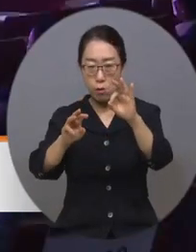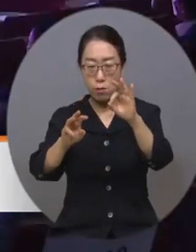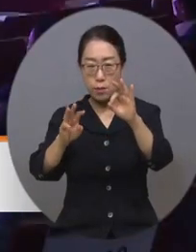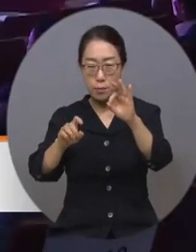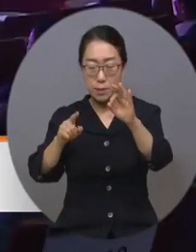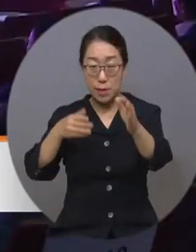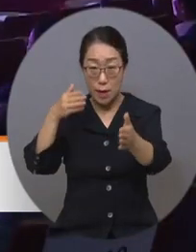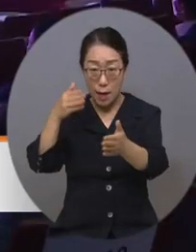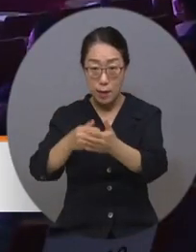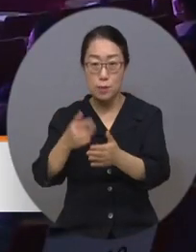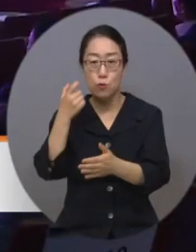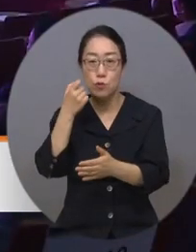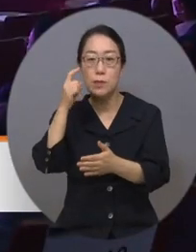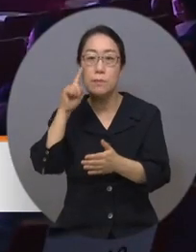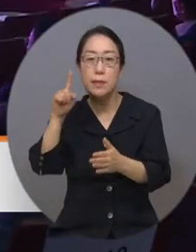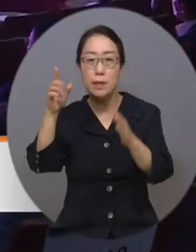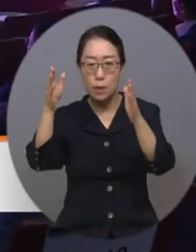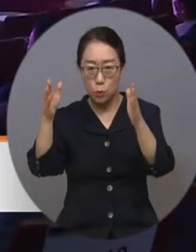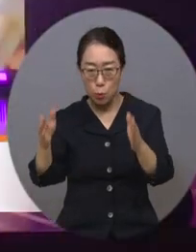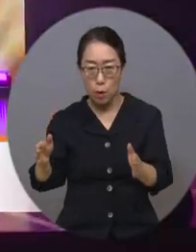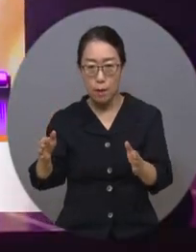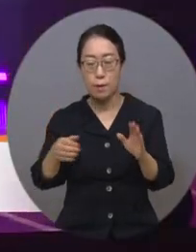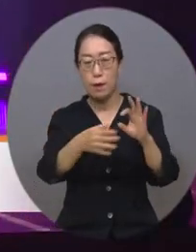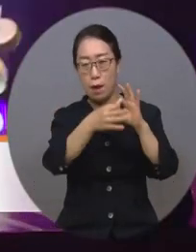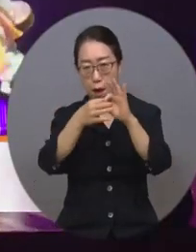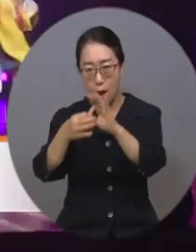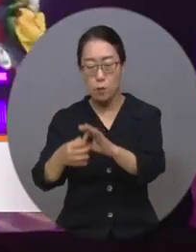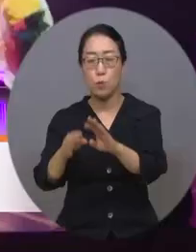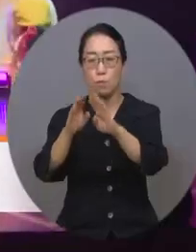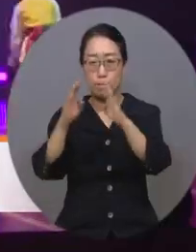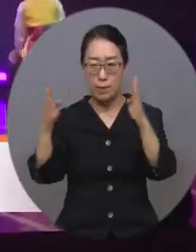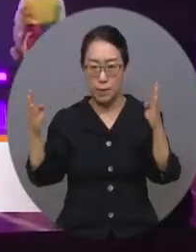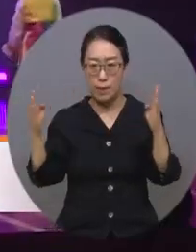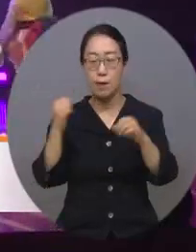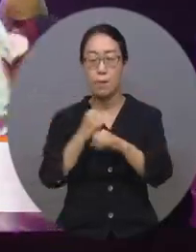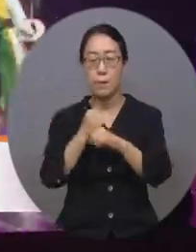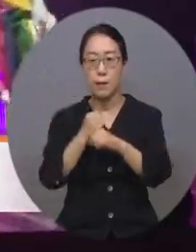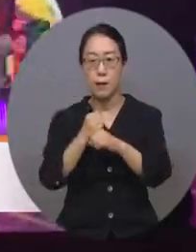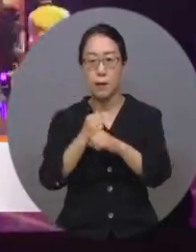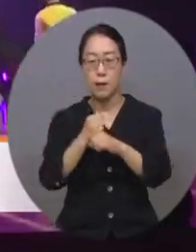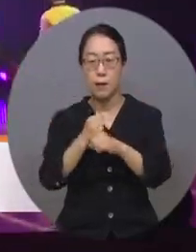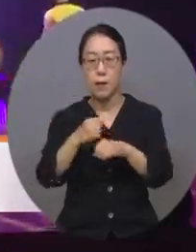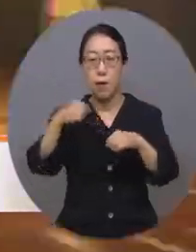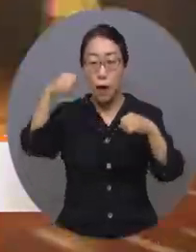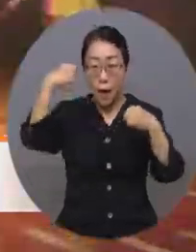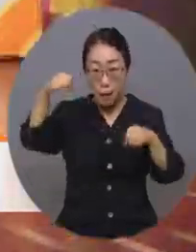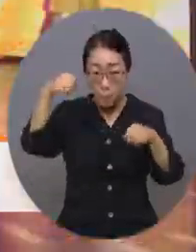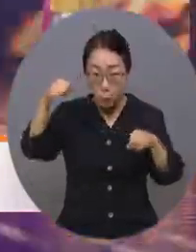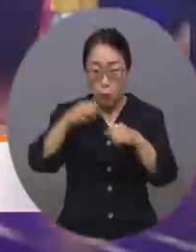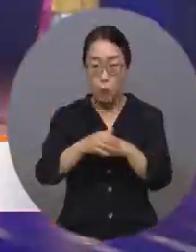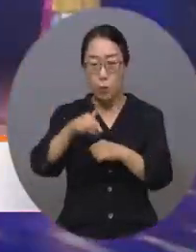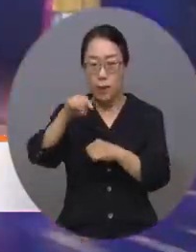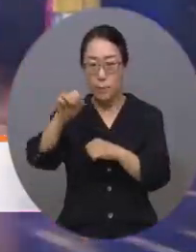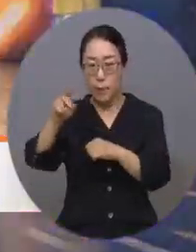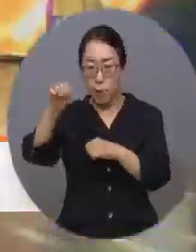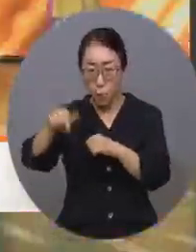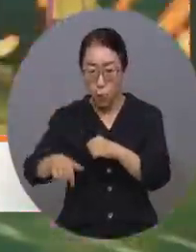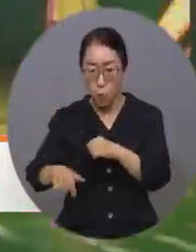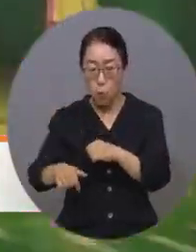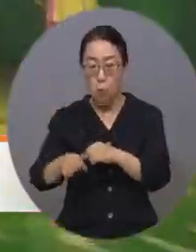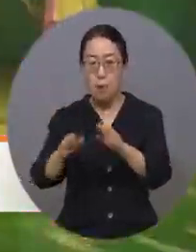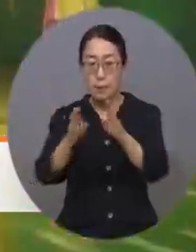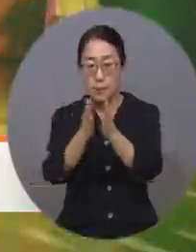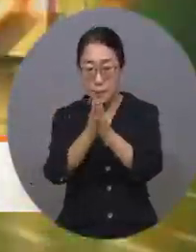61일간의 수묵 대장정에 들어갔습니다. 행사는 수묵 주제 안무 공연과 김영록 도지사의 개막